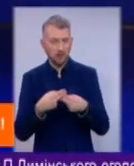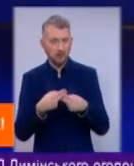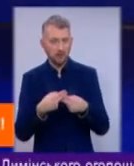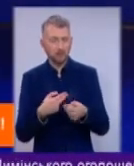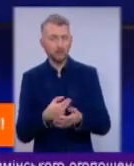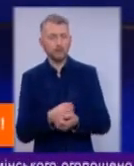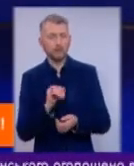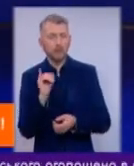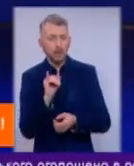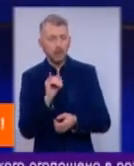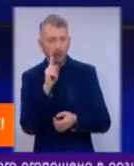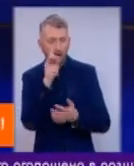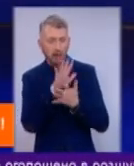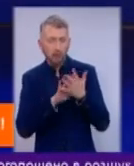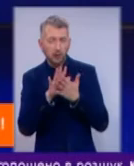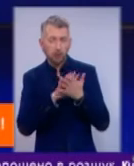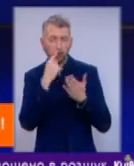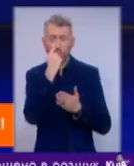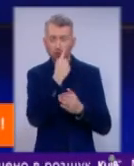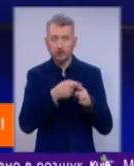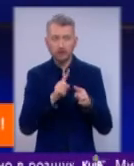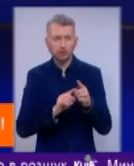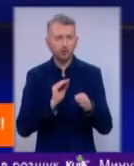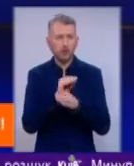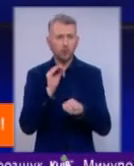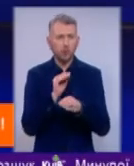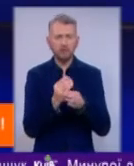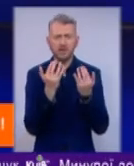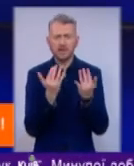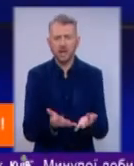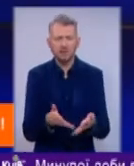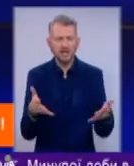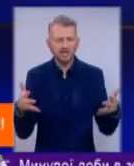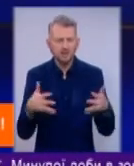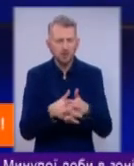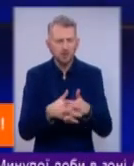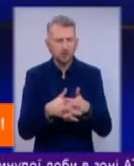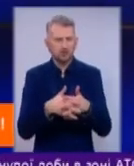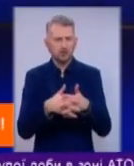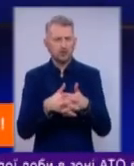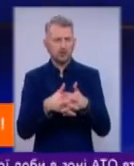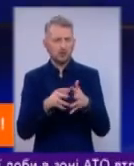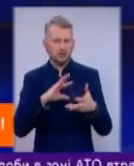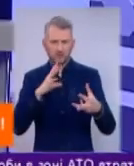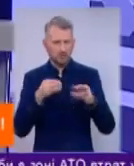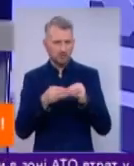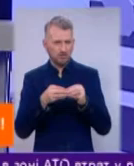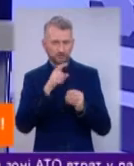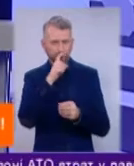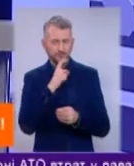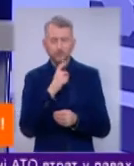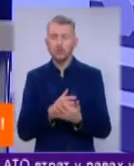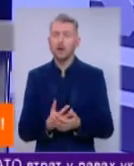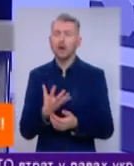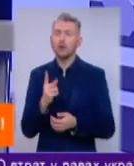погляду. І замилюючи очі цими всіми додатковими критеріями і змішуючи, створюючи певний правовий вінегрет. Що ще